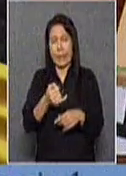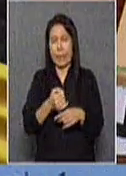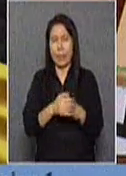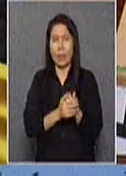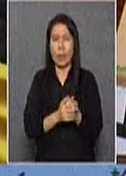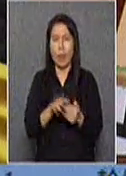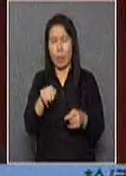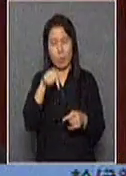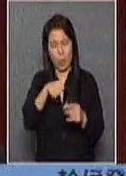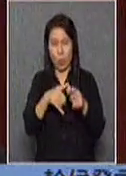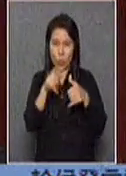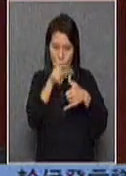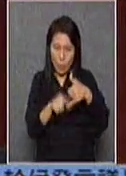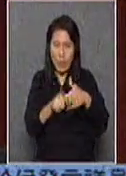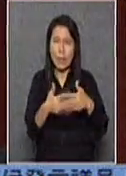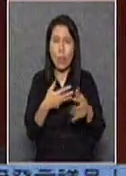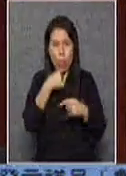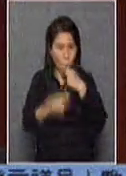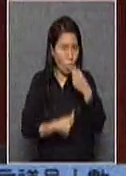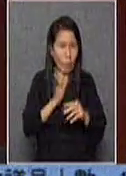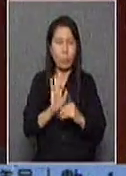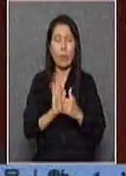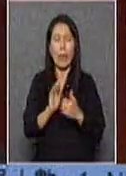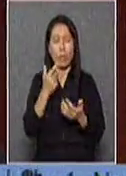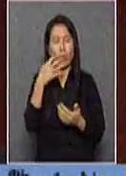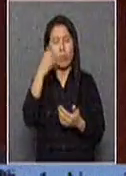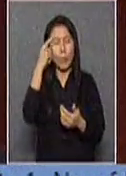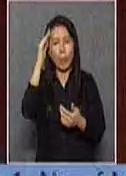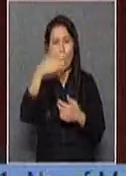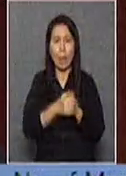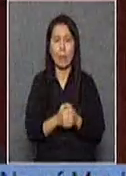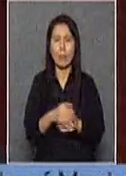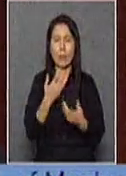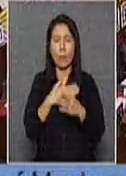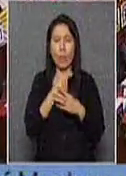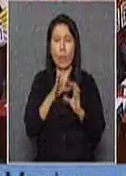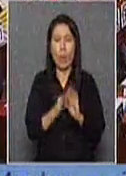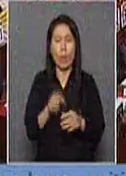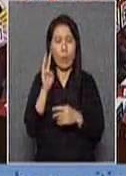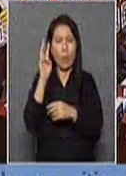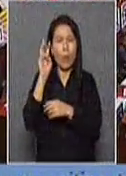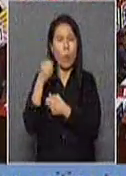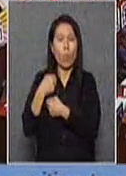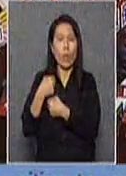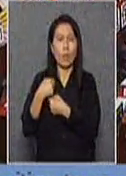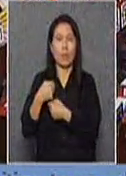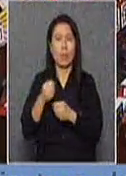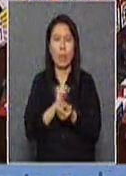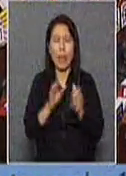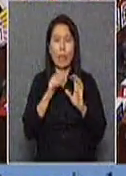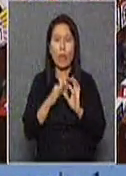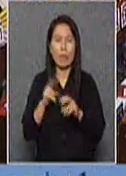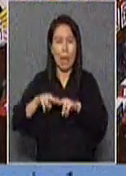不適宜喺個別事件。 明白，咪主席，我係即係從嗰、那個，因為嗰個嘅解放軍嘅事件係受解放軍佔用呢個嘅中環嘅碼